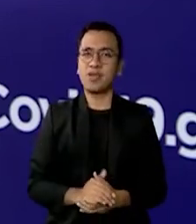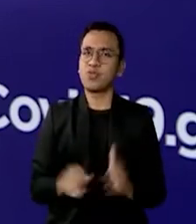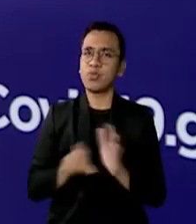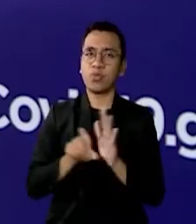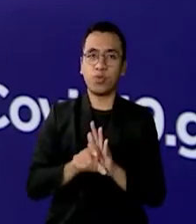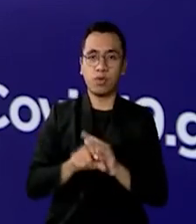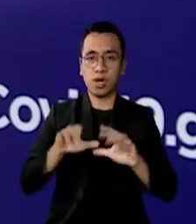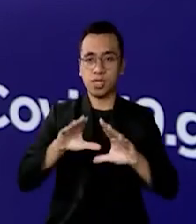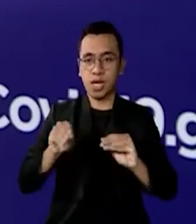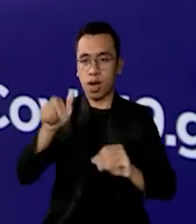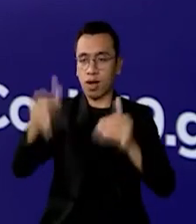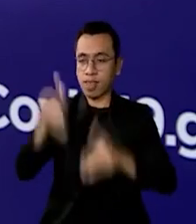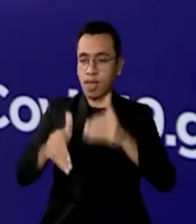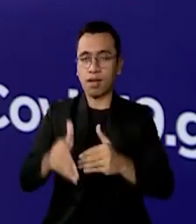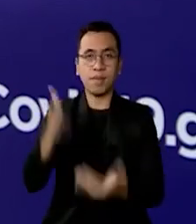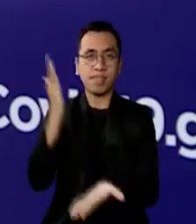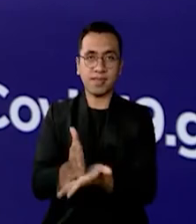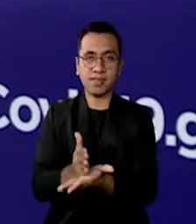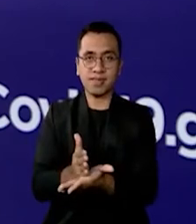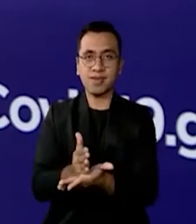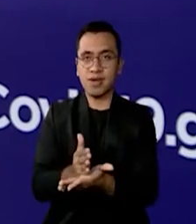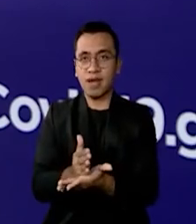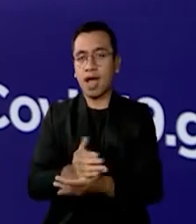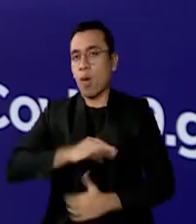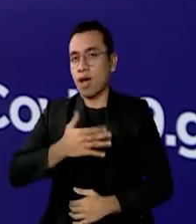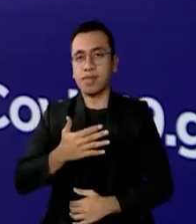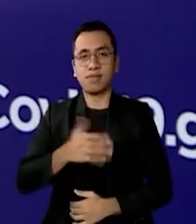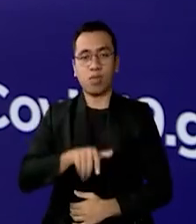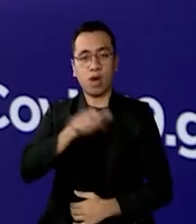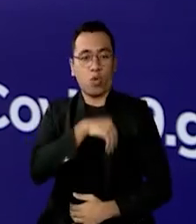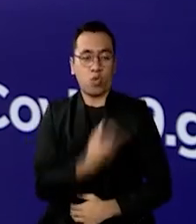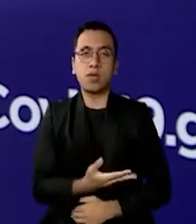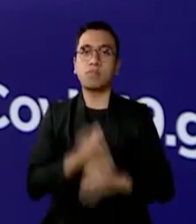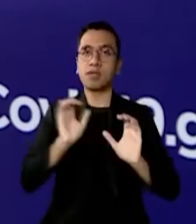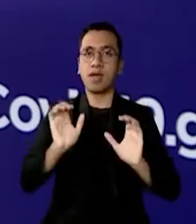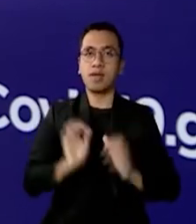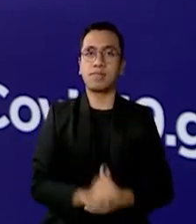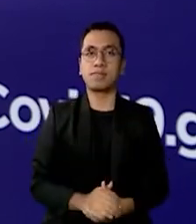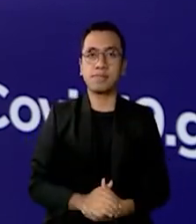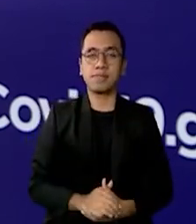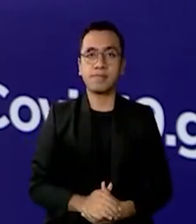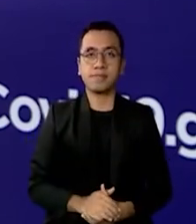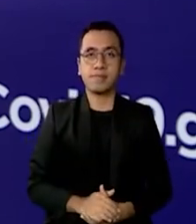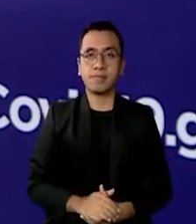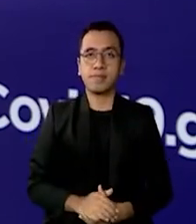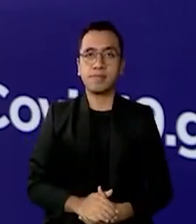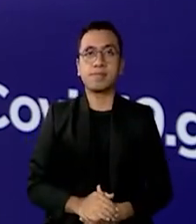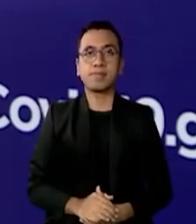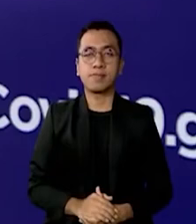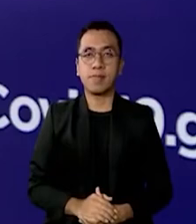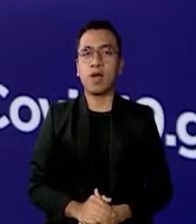lah pekerja mereka daripada mereka menimbulkan kerugian lebih besar dan saya lihat cukup ke sangat